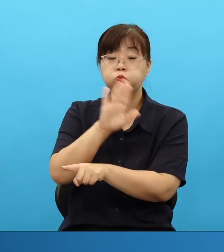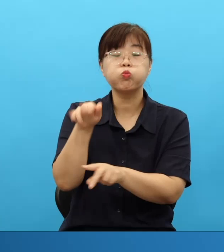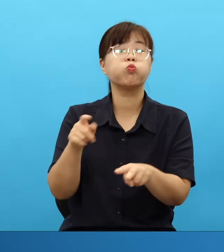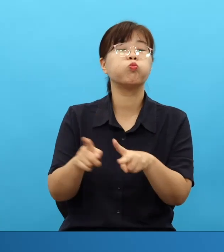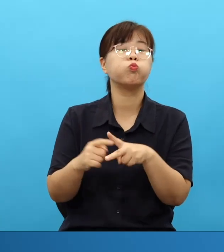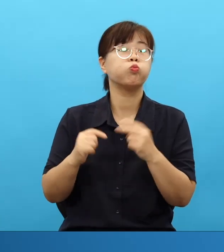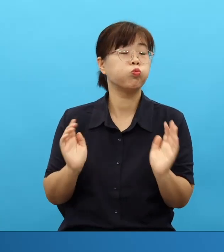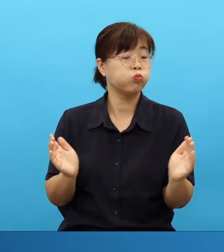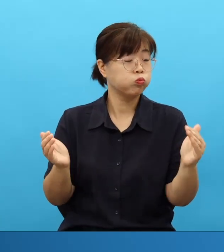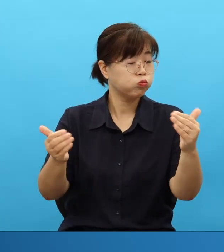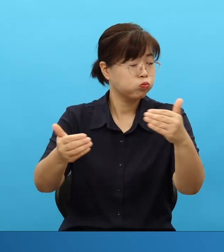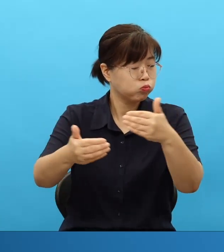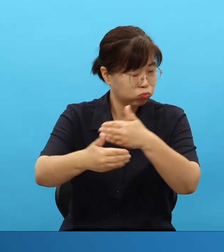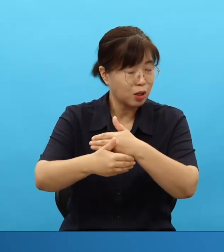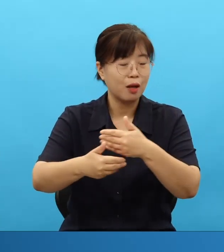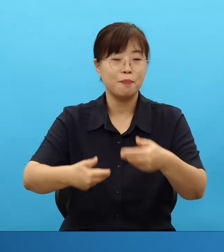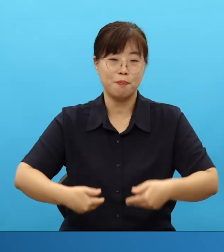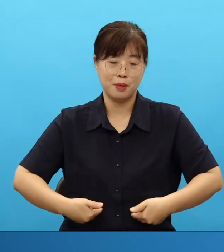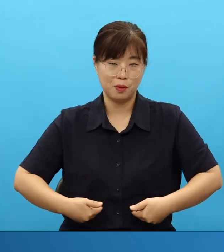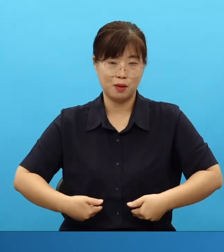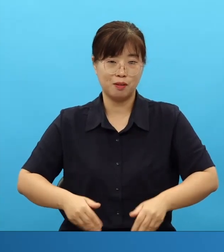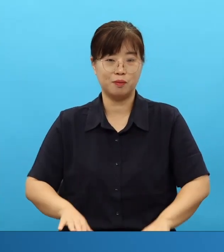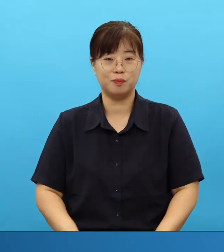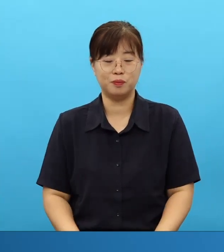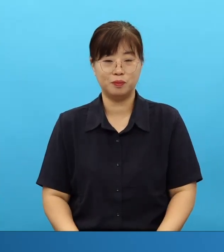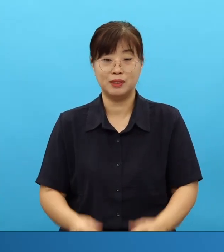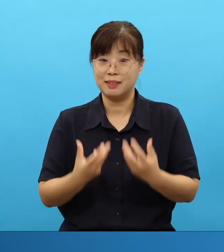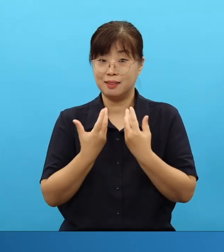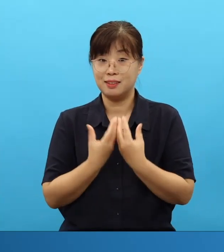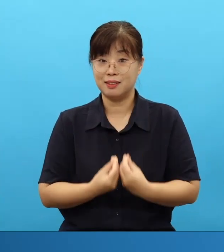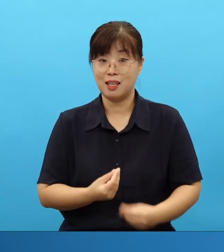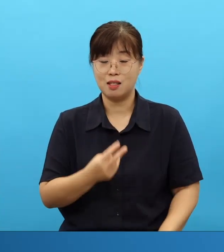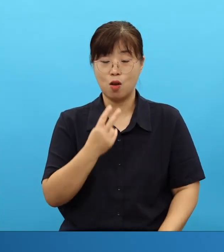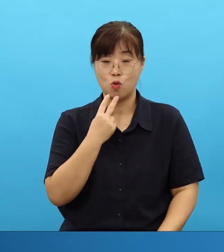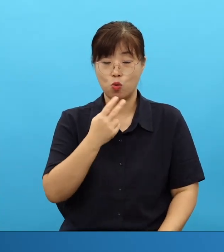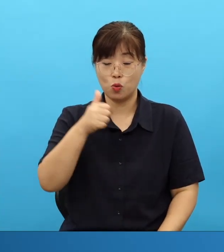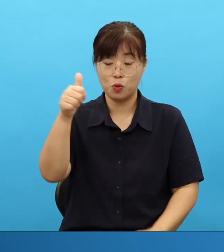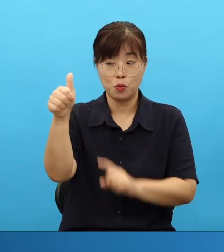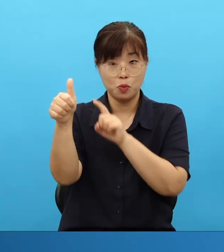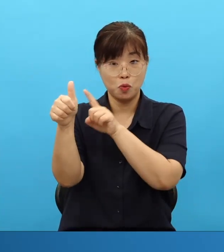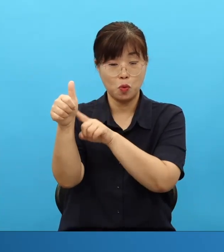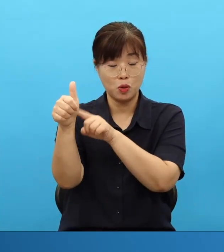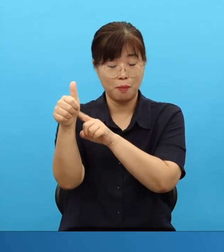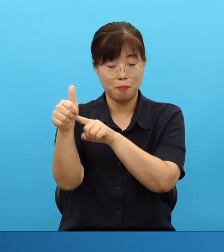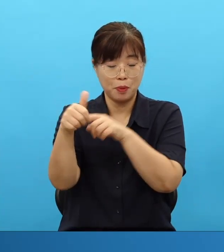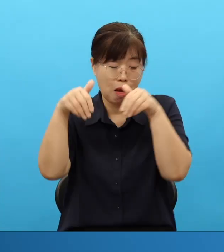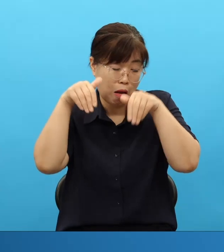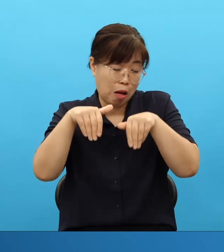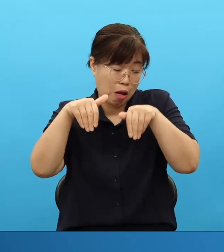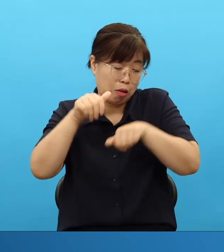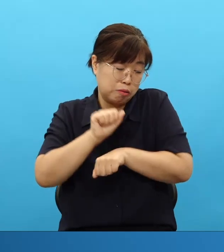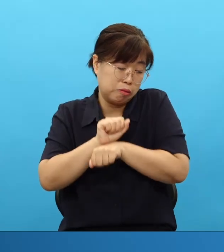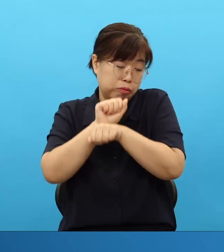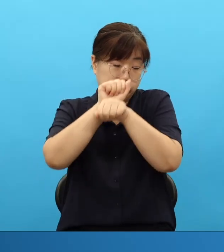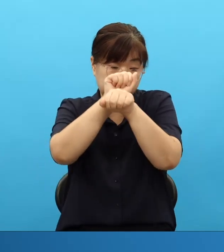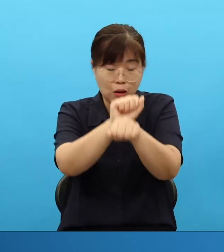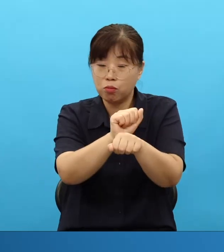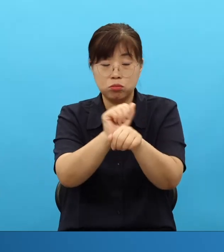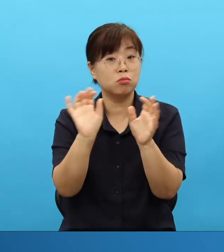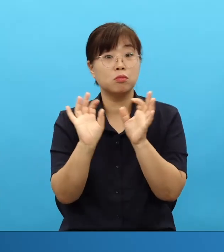합니다 요셉은 노예로 갔습니다 상관없습니다 감옥소에